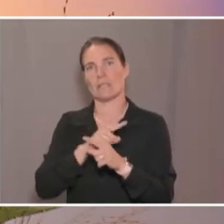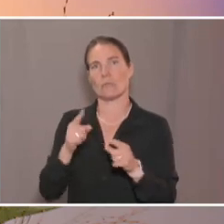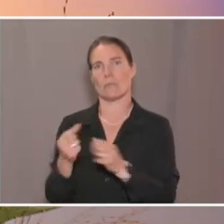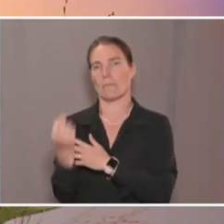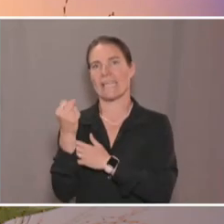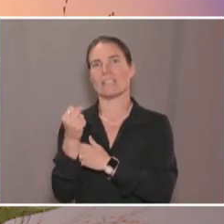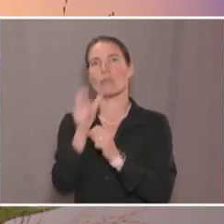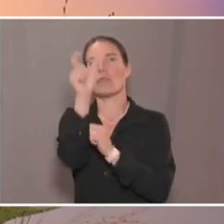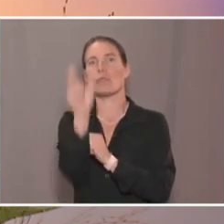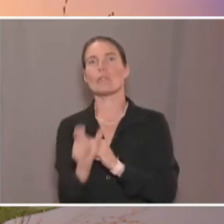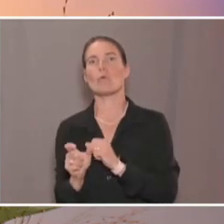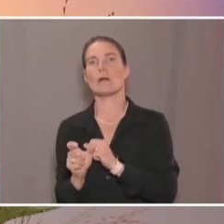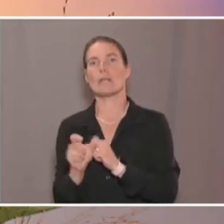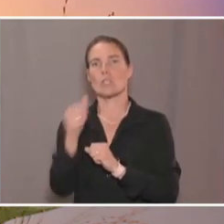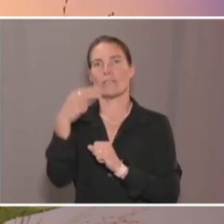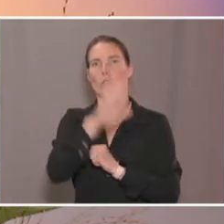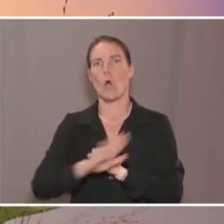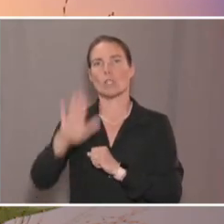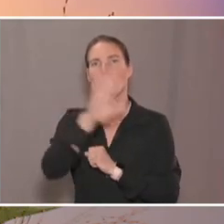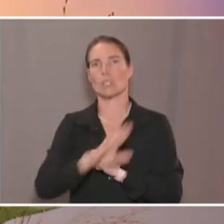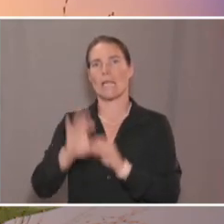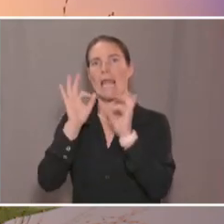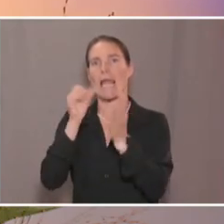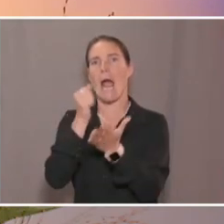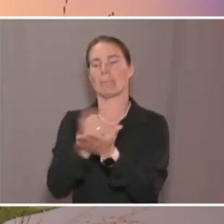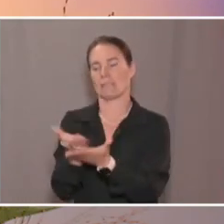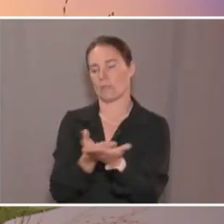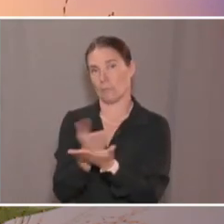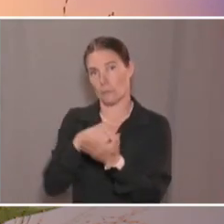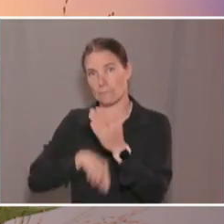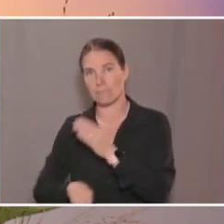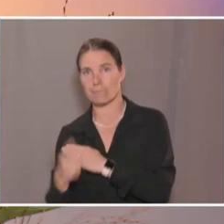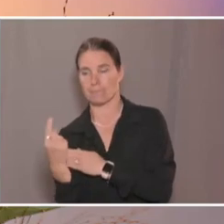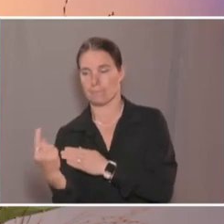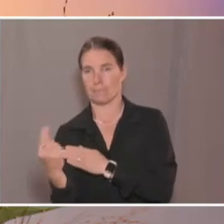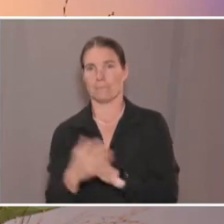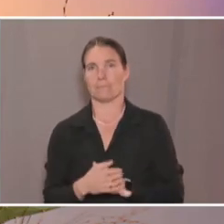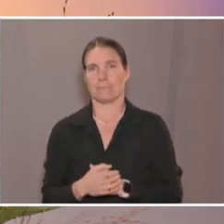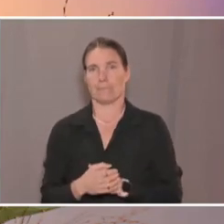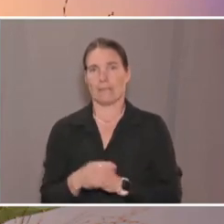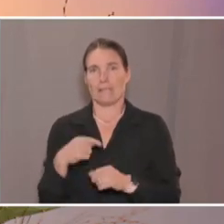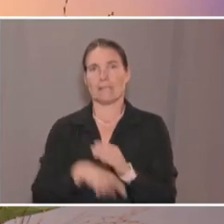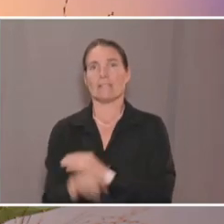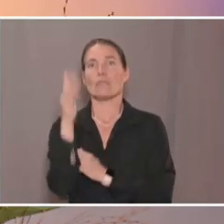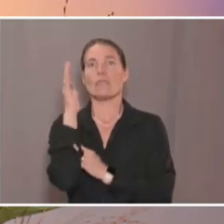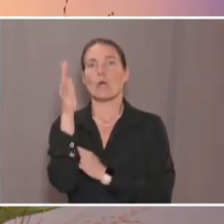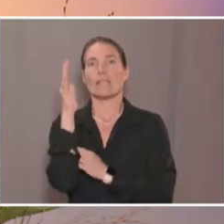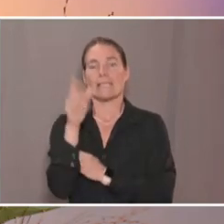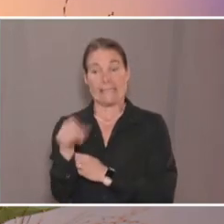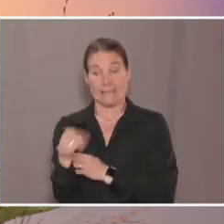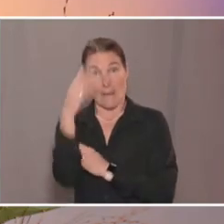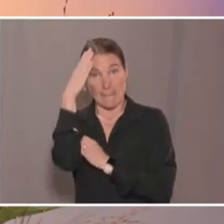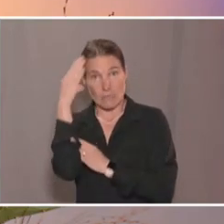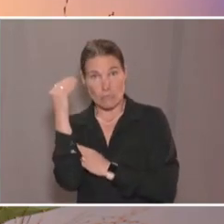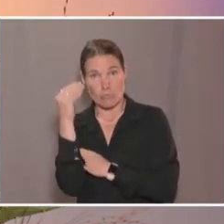der Neuausrichtung der schleswig-holsteinischen Lehramtsausbildung. Er wird in unserem ganzen Vortrag in verschiedenen Rollen immer